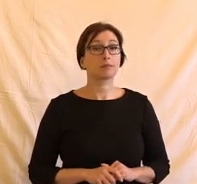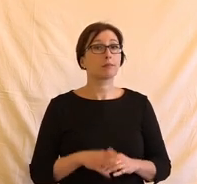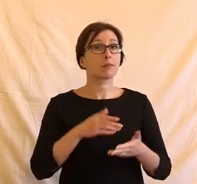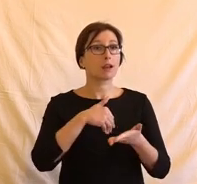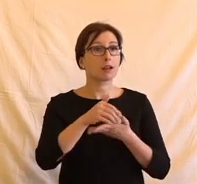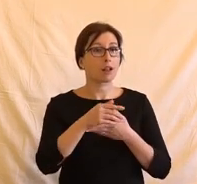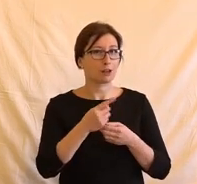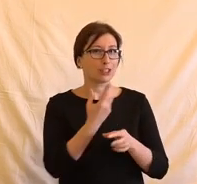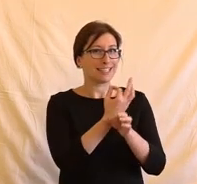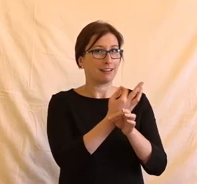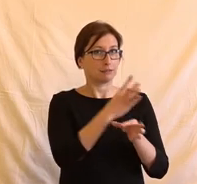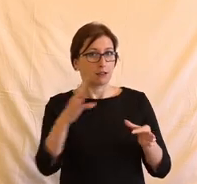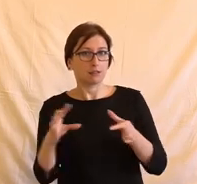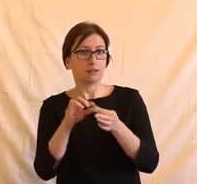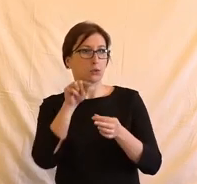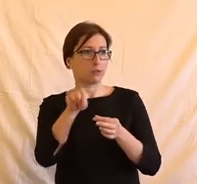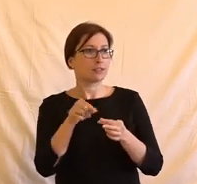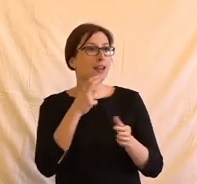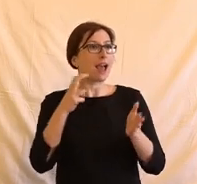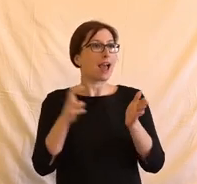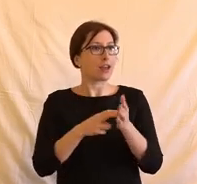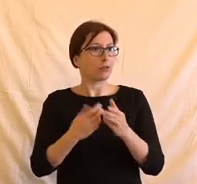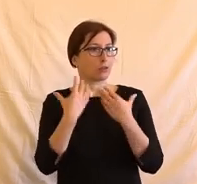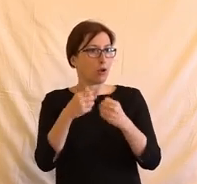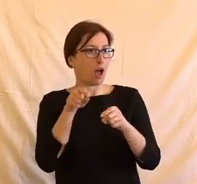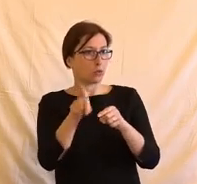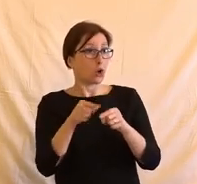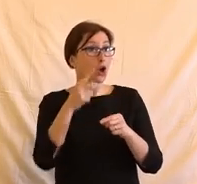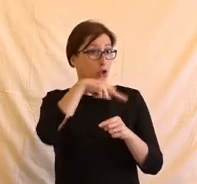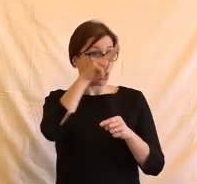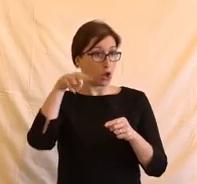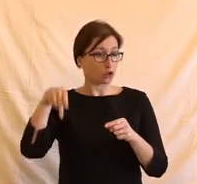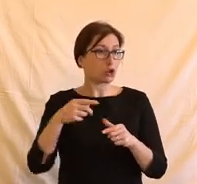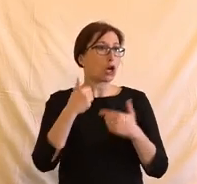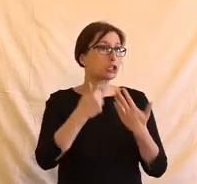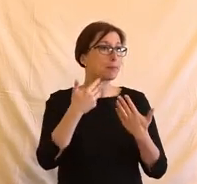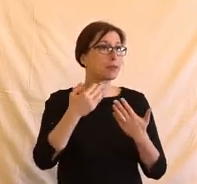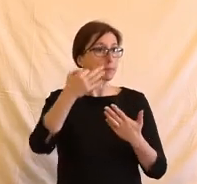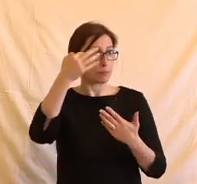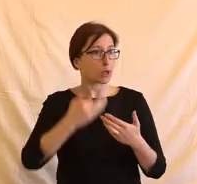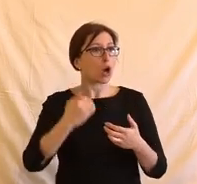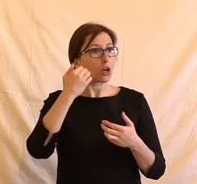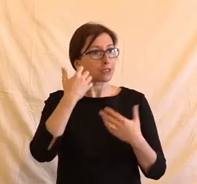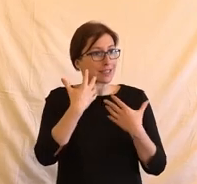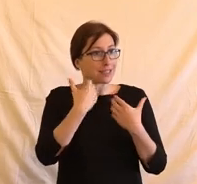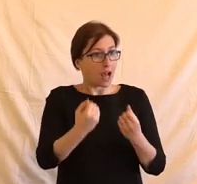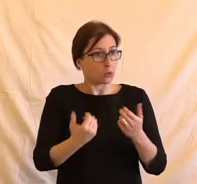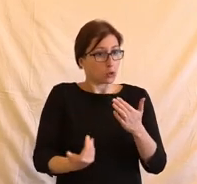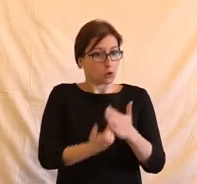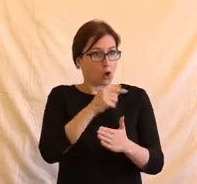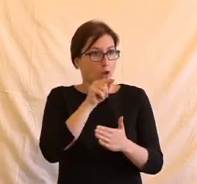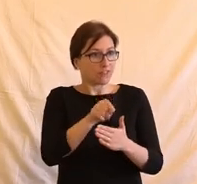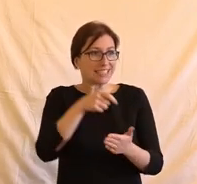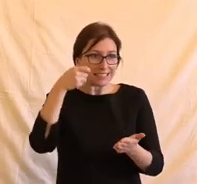Další oblast digitalizace je elektromobilita. V Norsku 65% všech nových